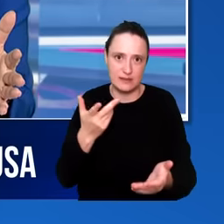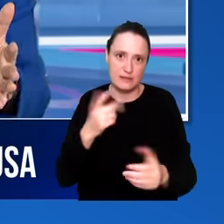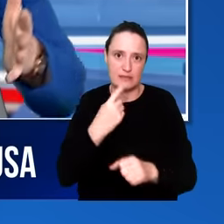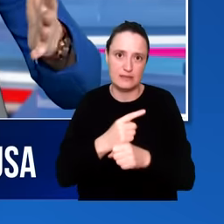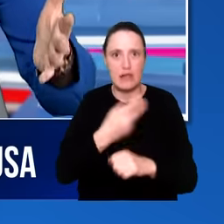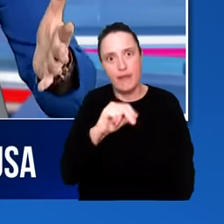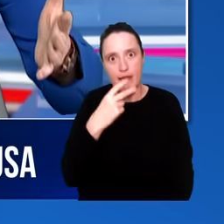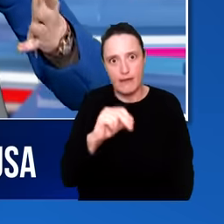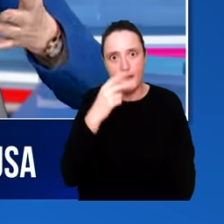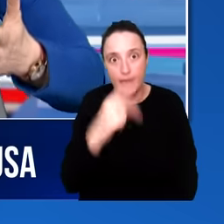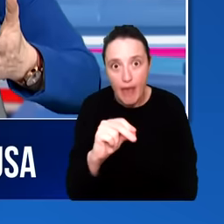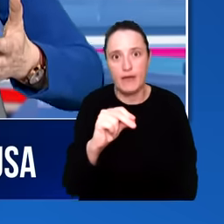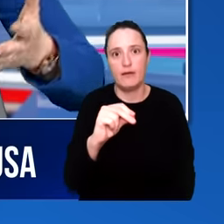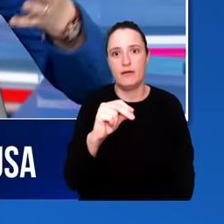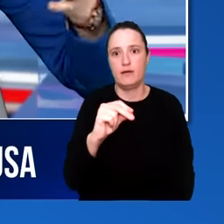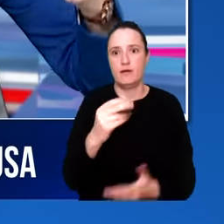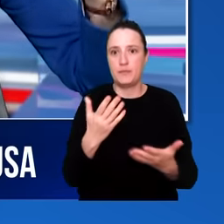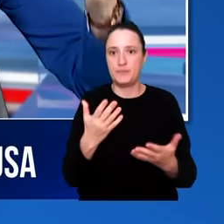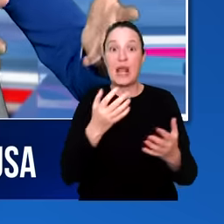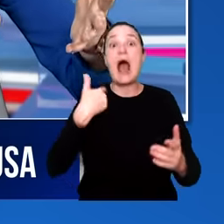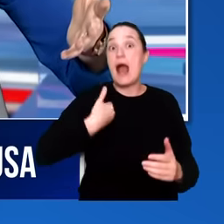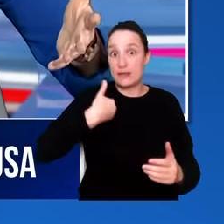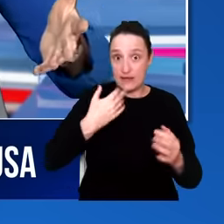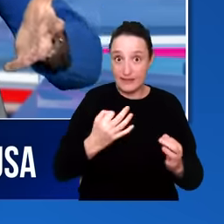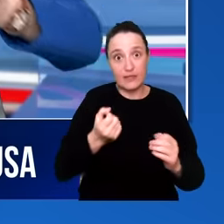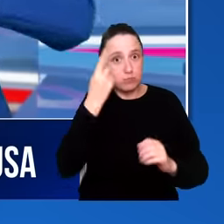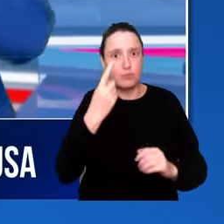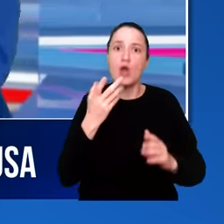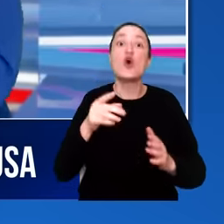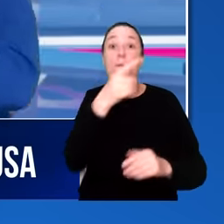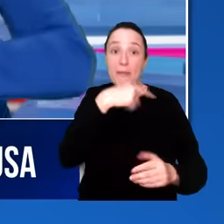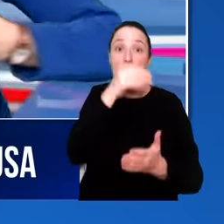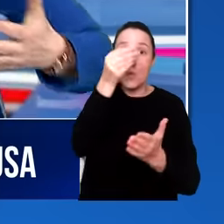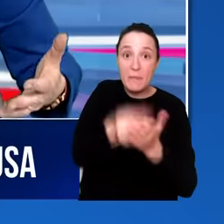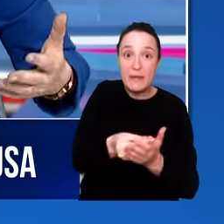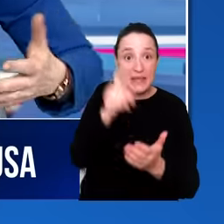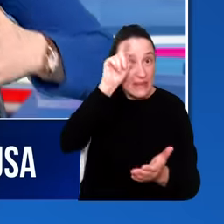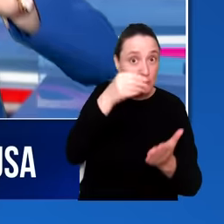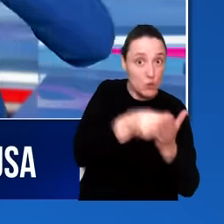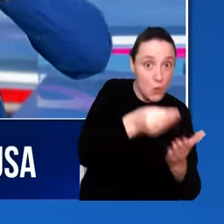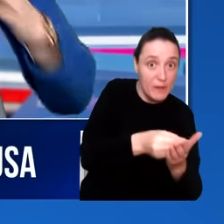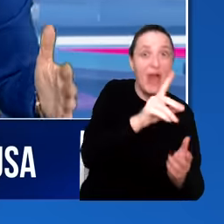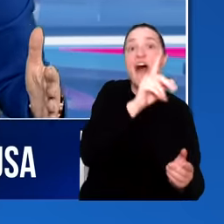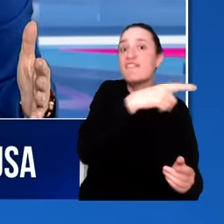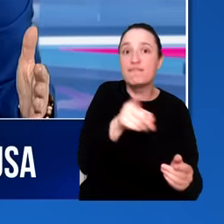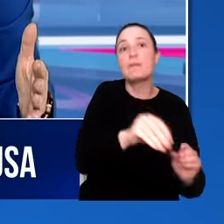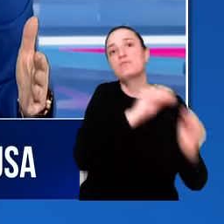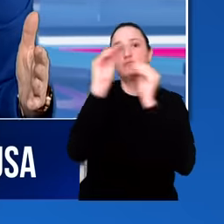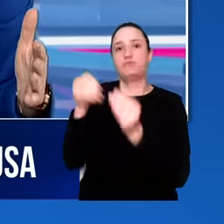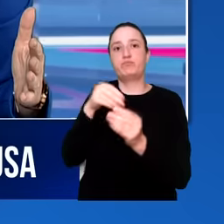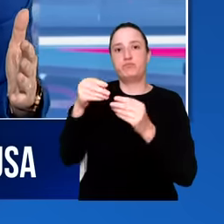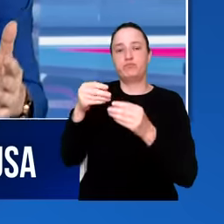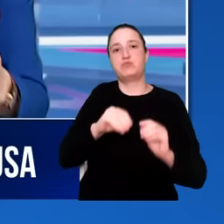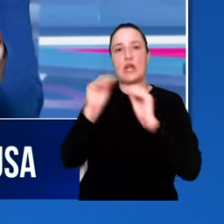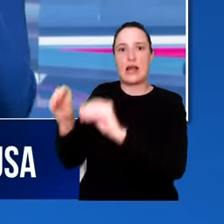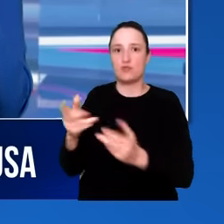została podjęta. Brytyjczycy wyszli z pomysłem, to my od was kupimy i my przekażemy, jak wy się boicie. Okazuje się, że tego również